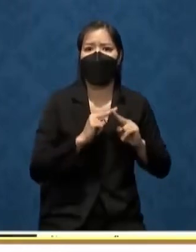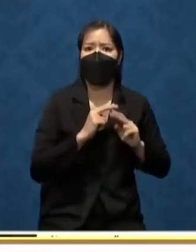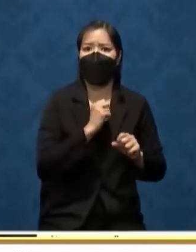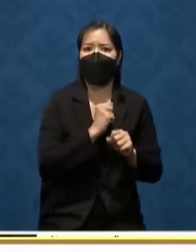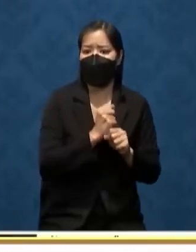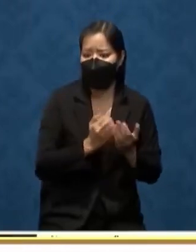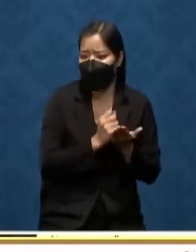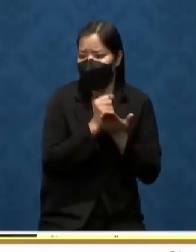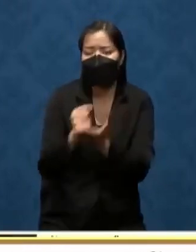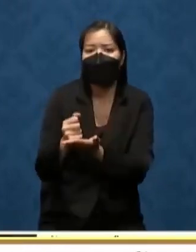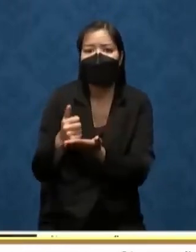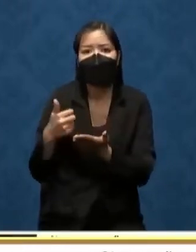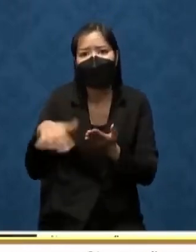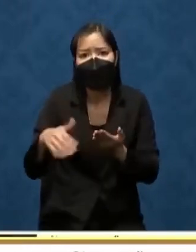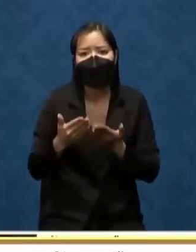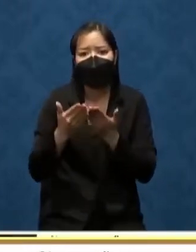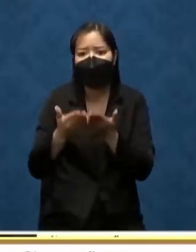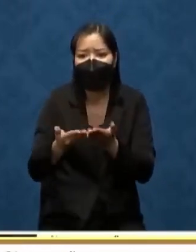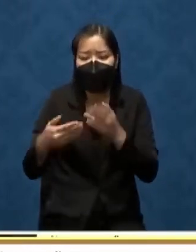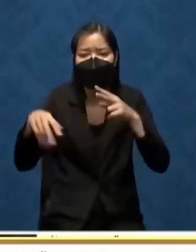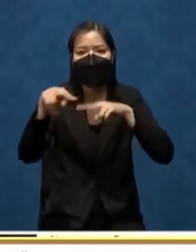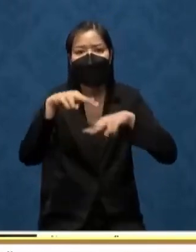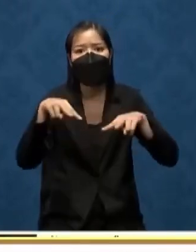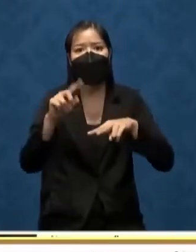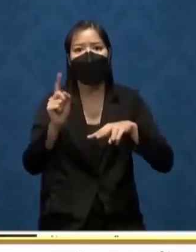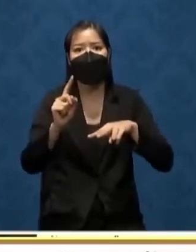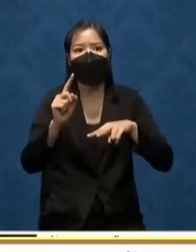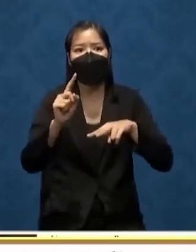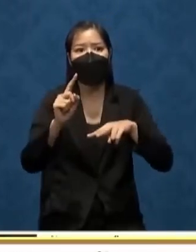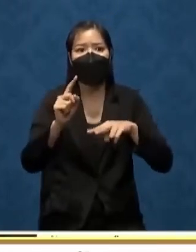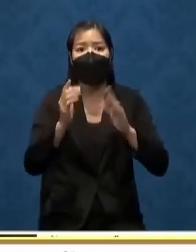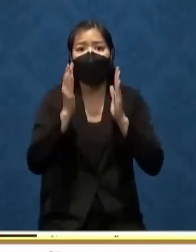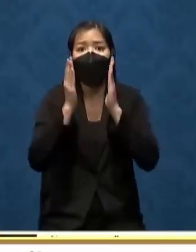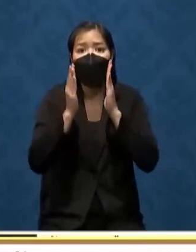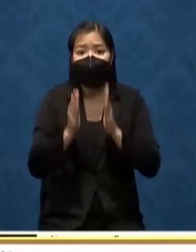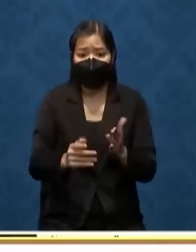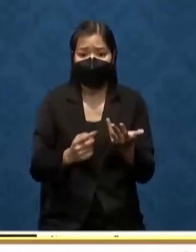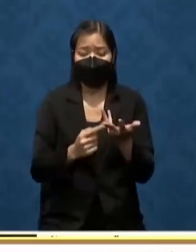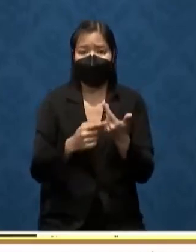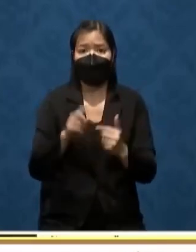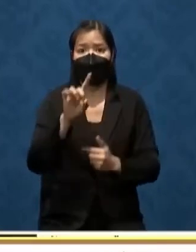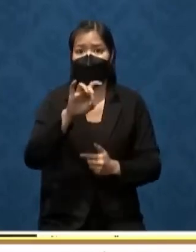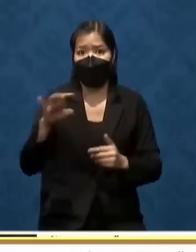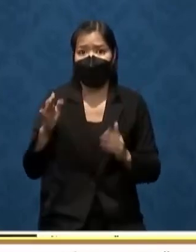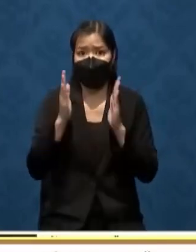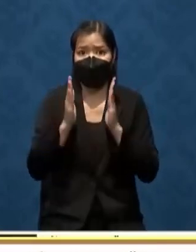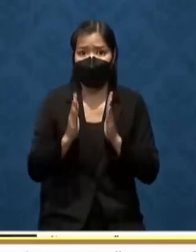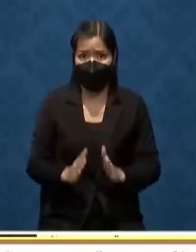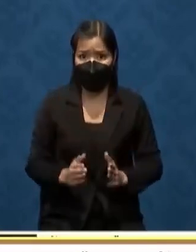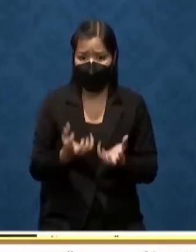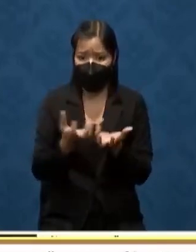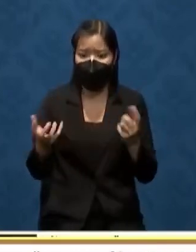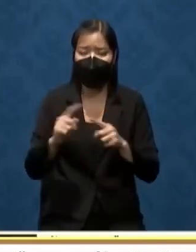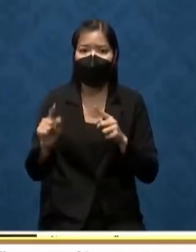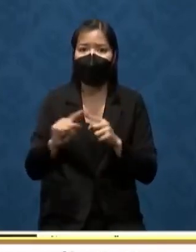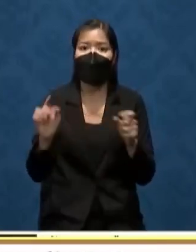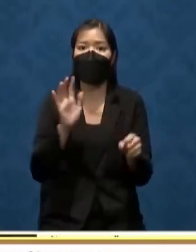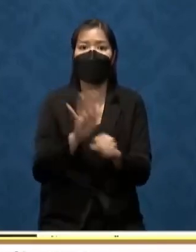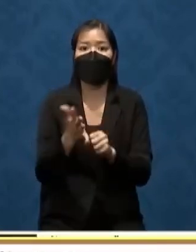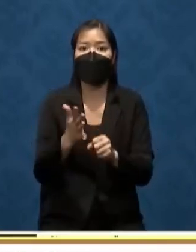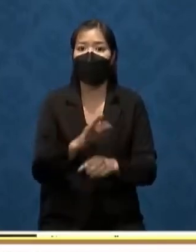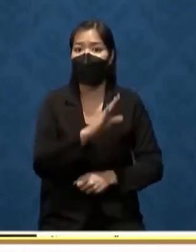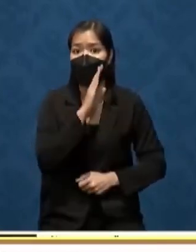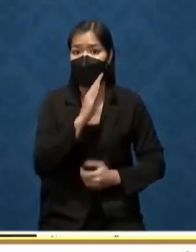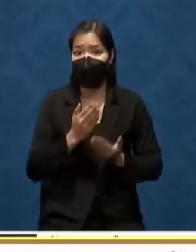แล้วท่านไปราดเวารฟภาษาอะไรนำกำลงผลไปร้อยกาคนอุปกรณก็ไม่ครบครั้นแล้ถาเกิทานไปราดเวาร